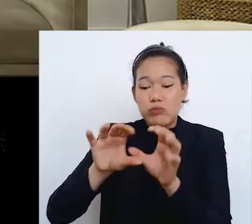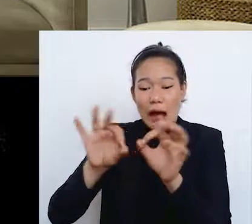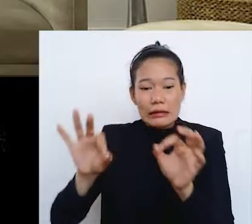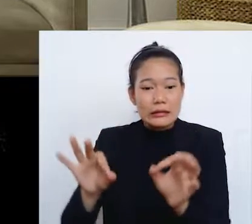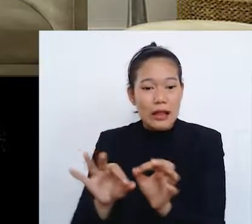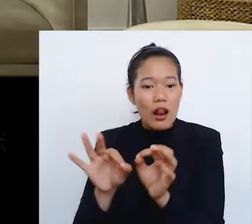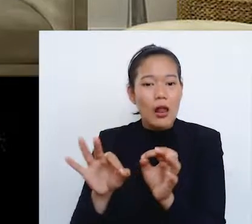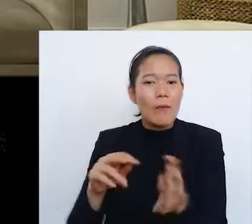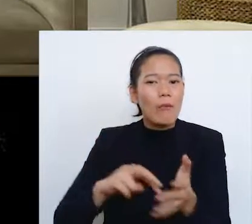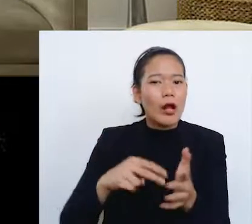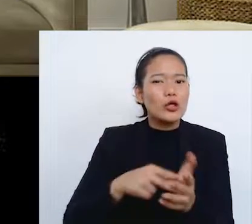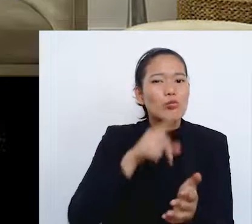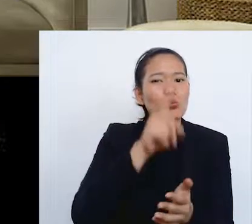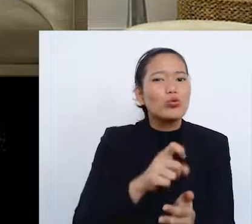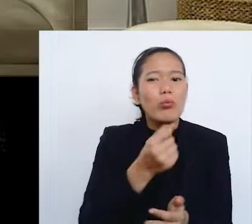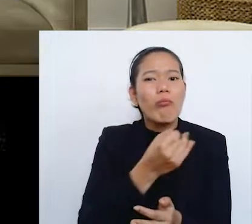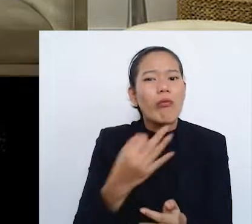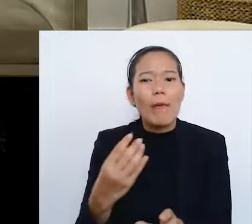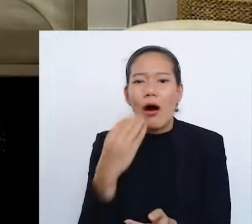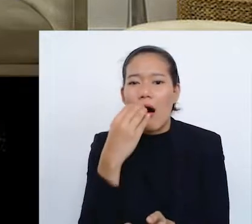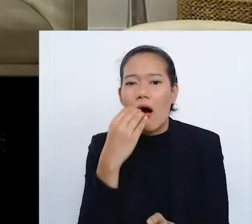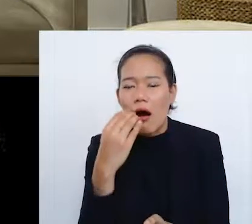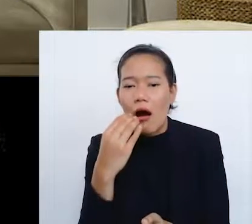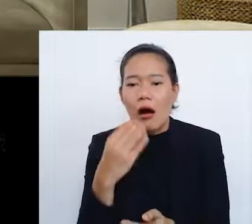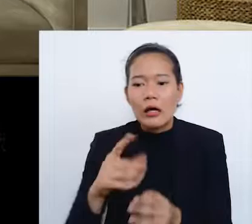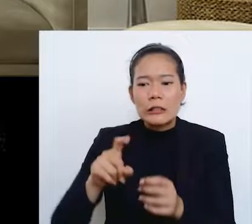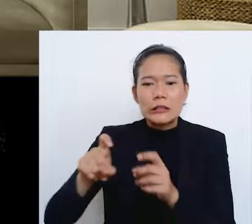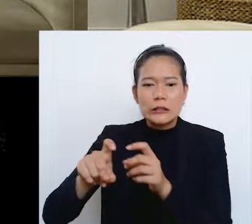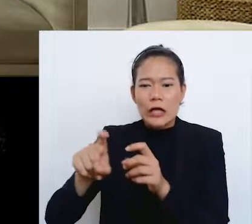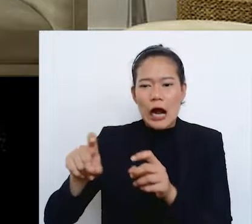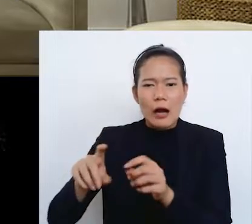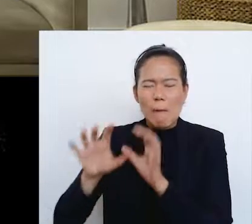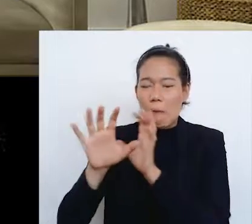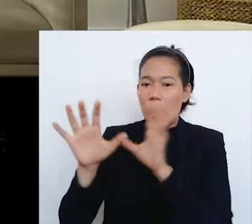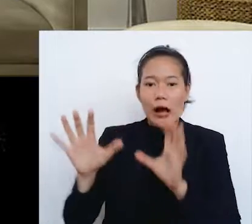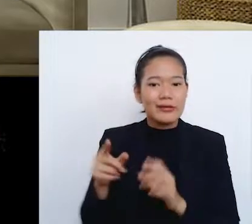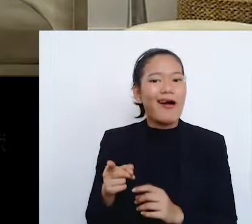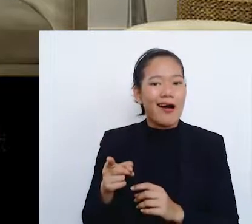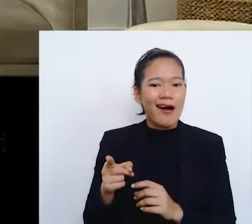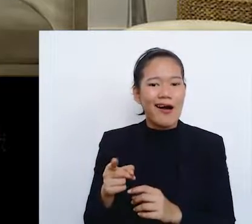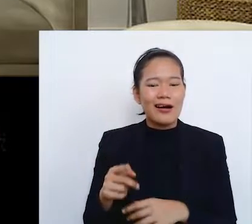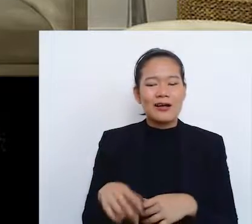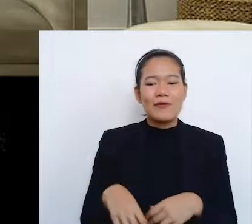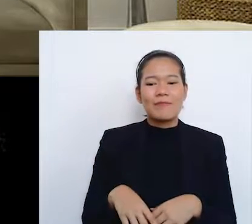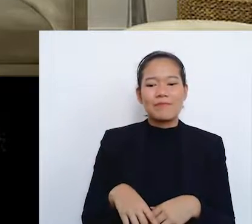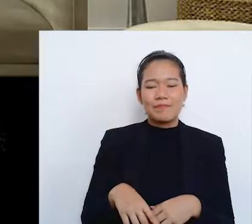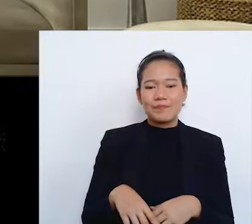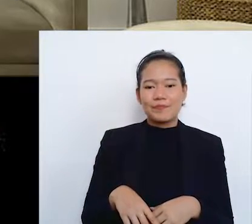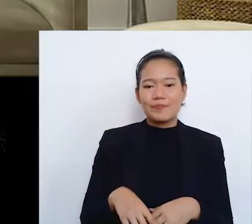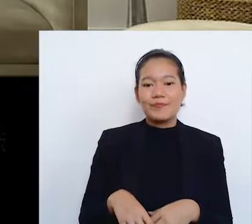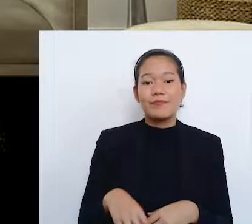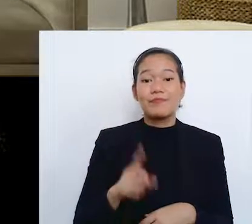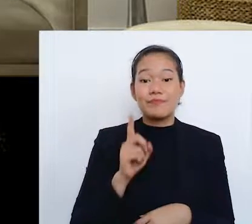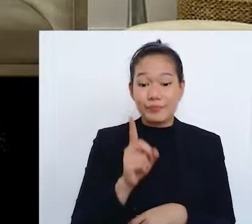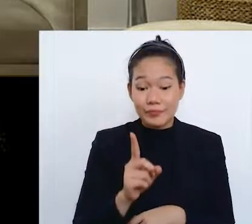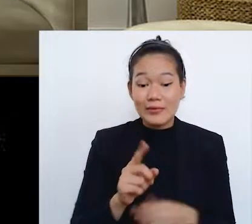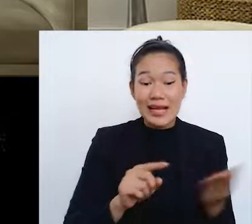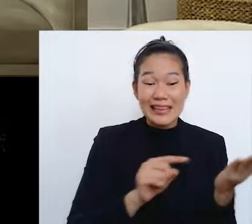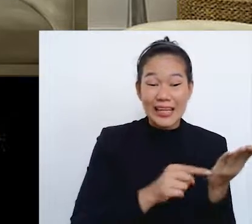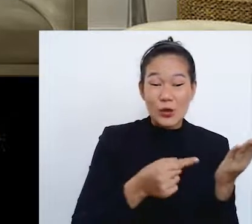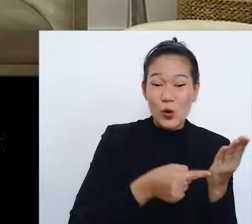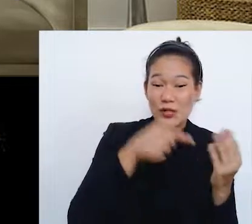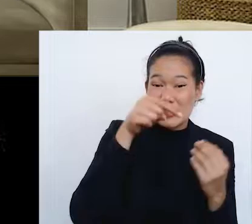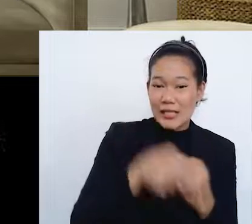yang dibutuhkan untuk mengeluarkan getah tersebut? Secara manusia, bahkan